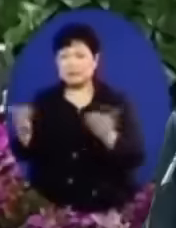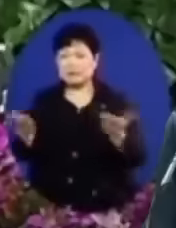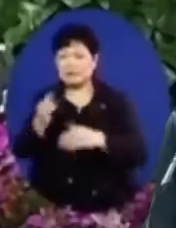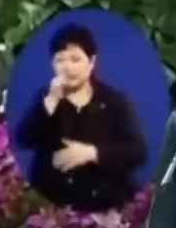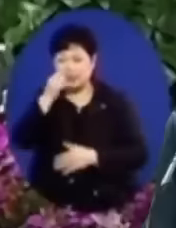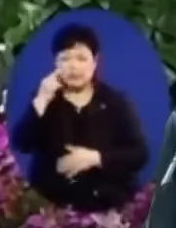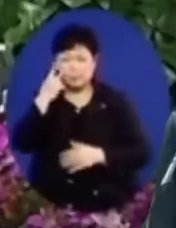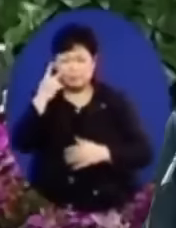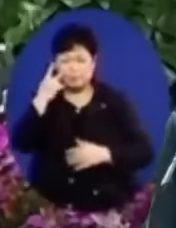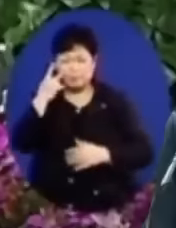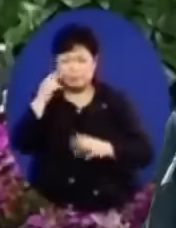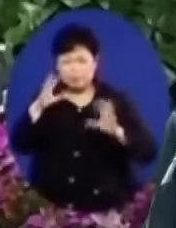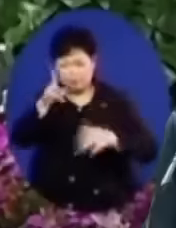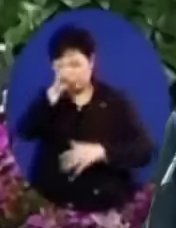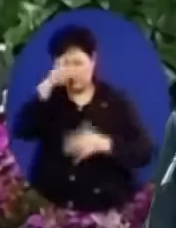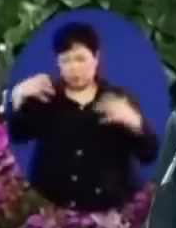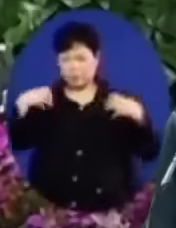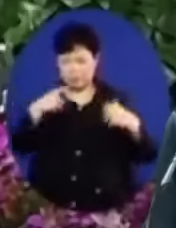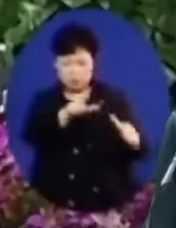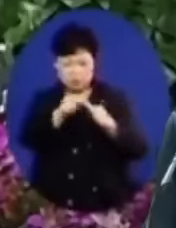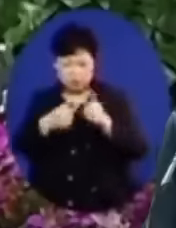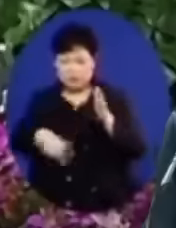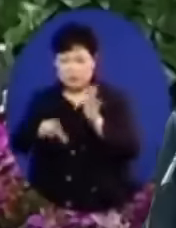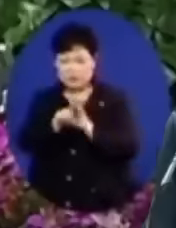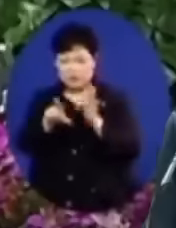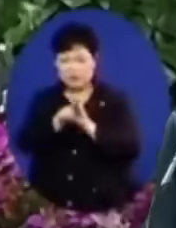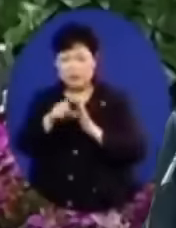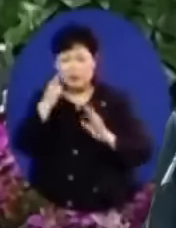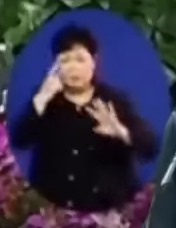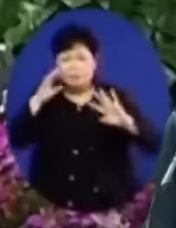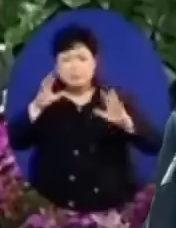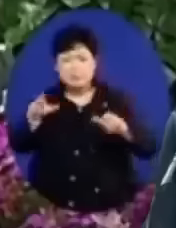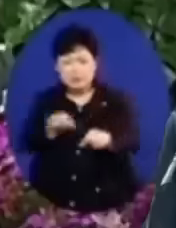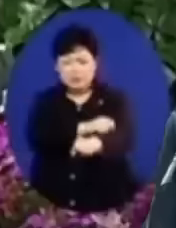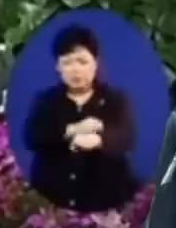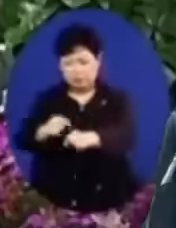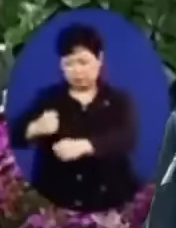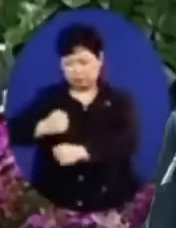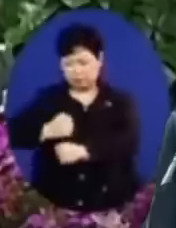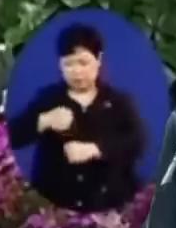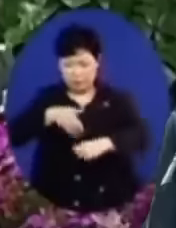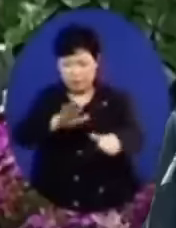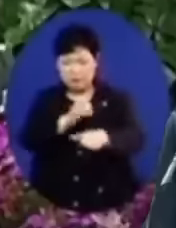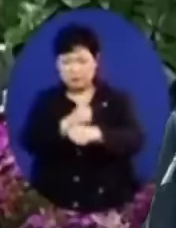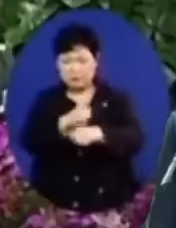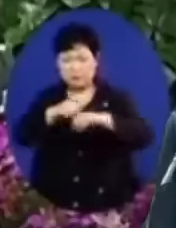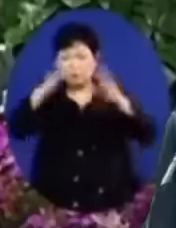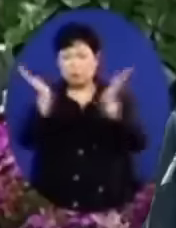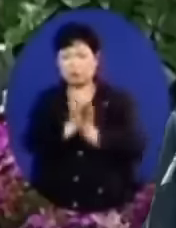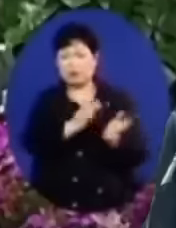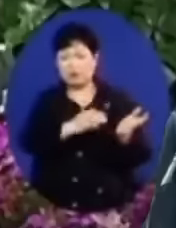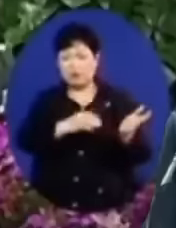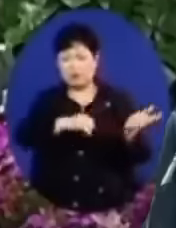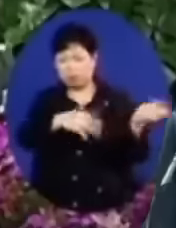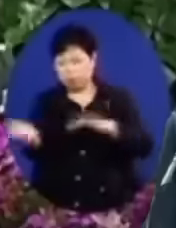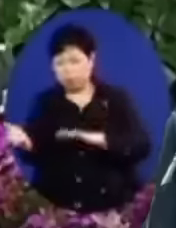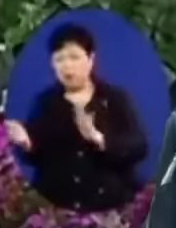행정부는 이들을 구출하기 위하여 미국 육군 특공대를 파견했지만 특공대가 다 몰살당하고